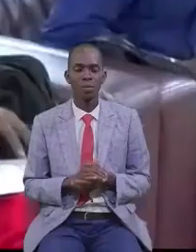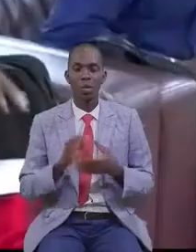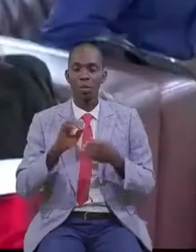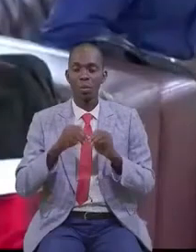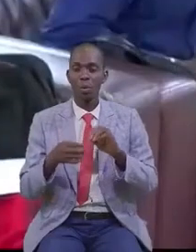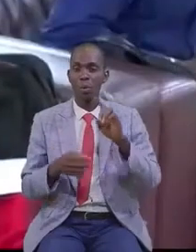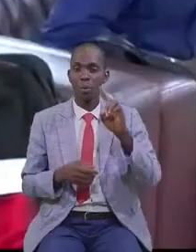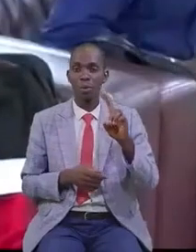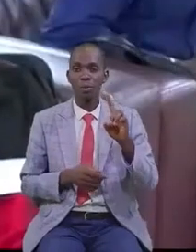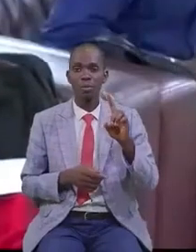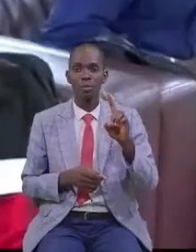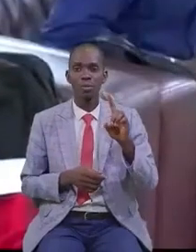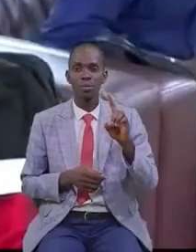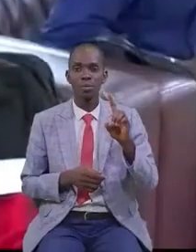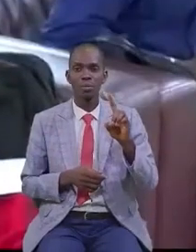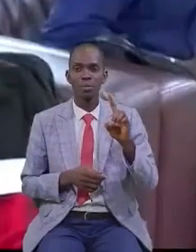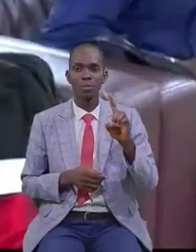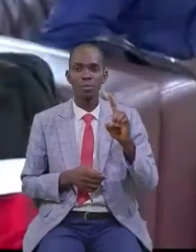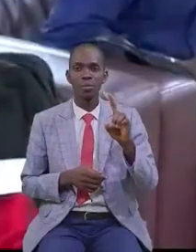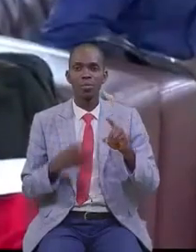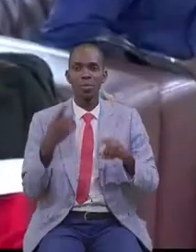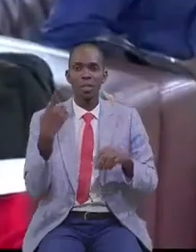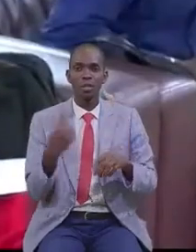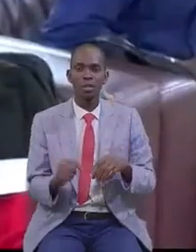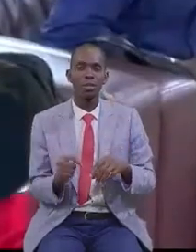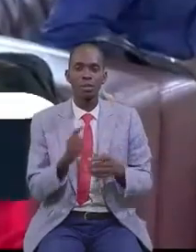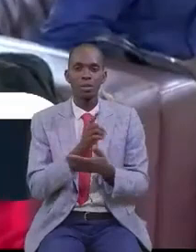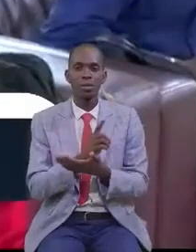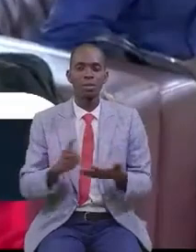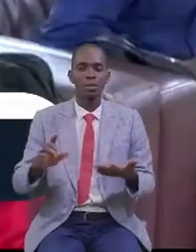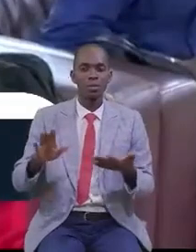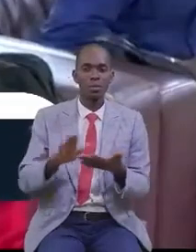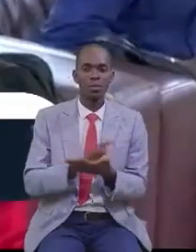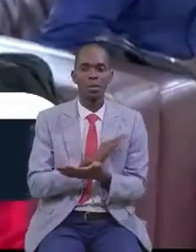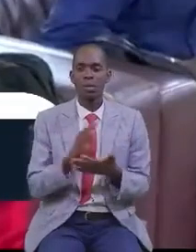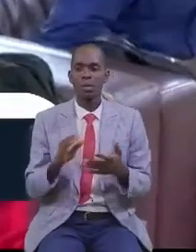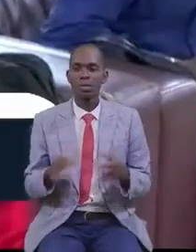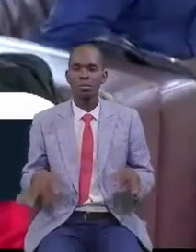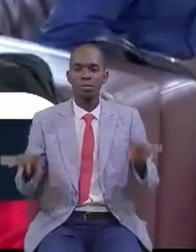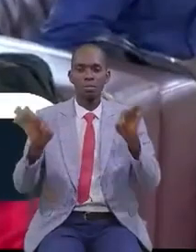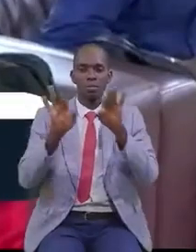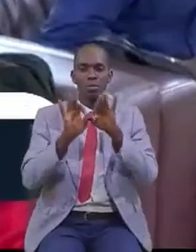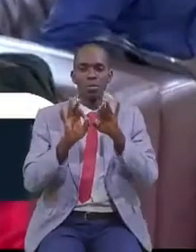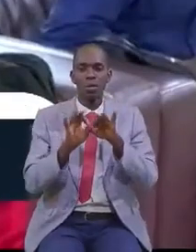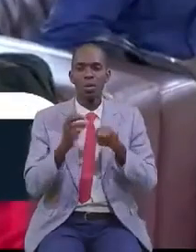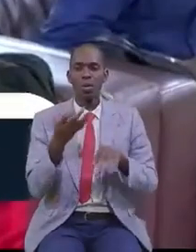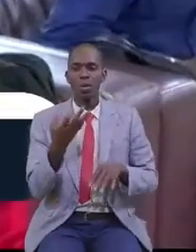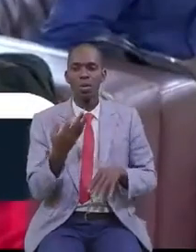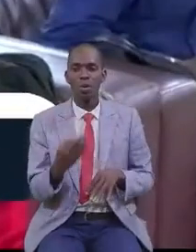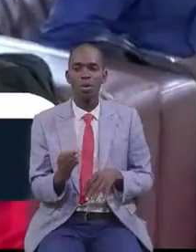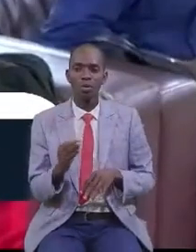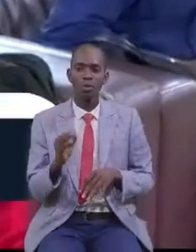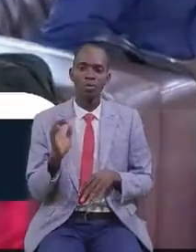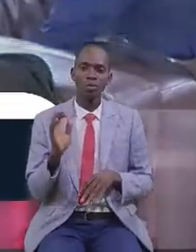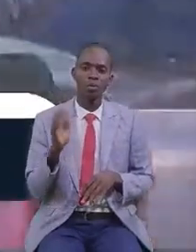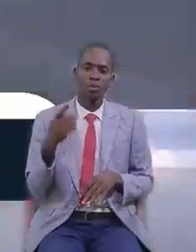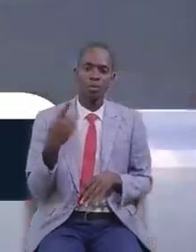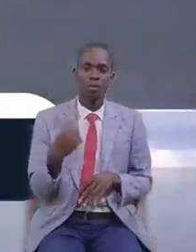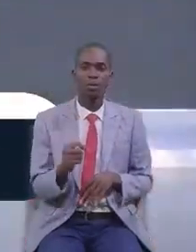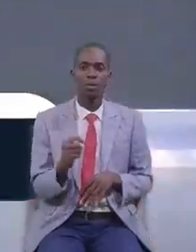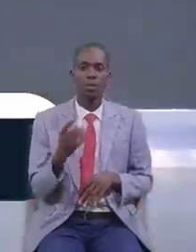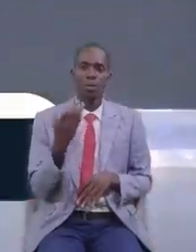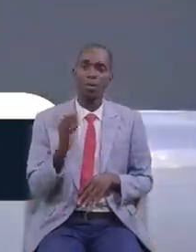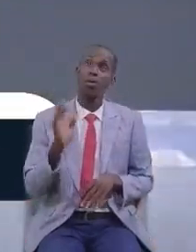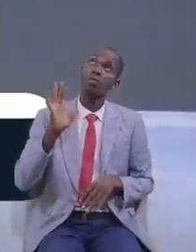Number one, మొదటిది is the supreme essential of the ministry of